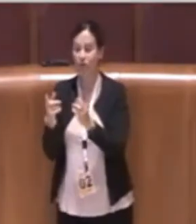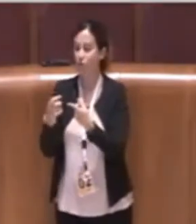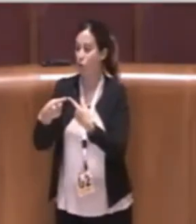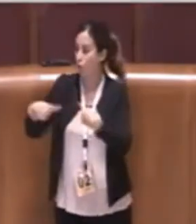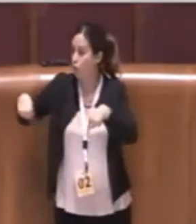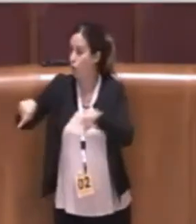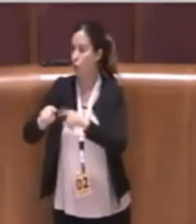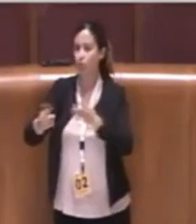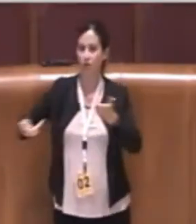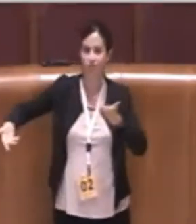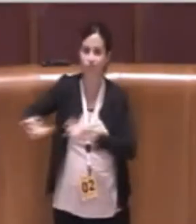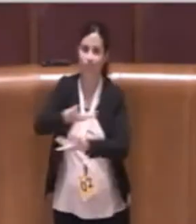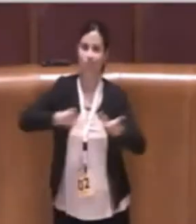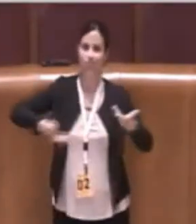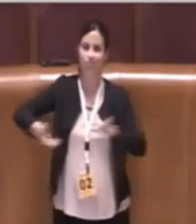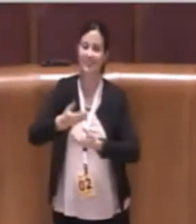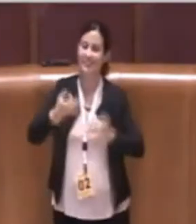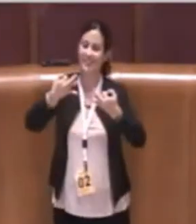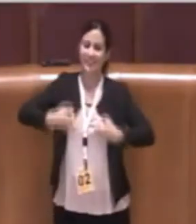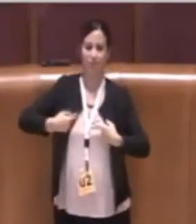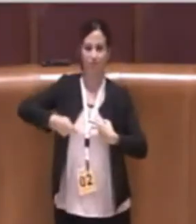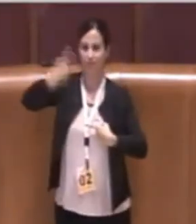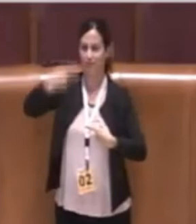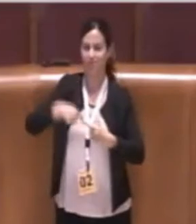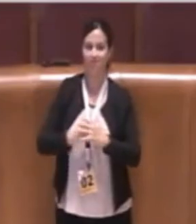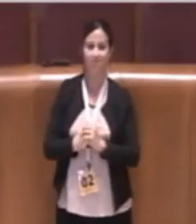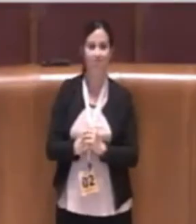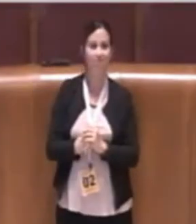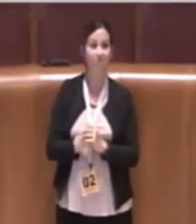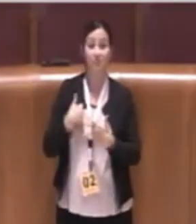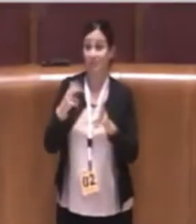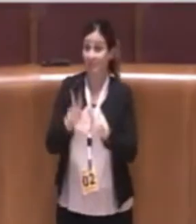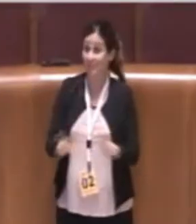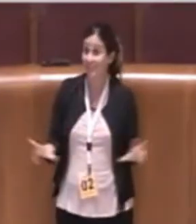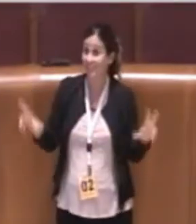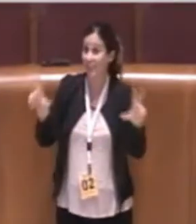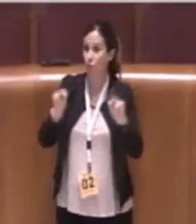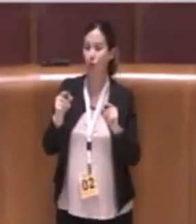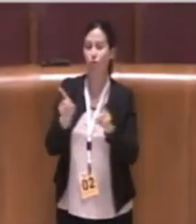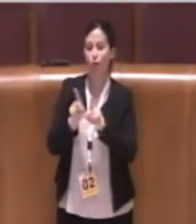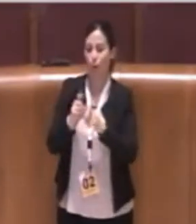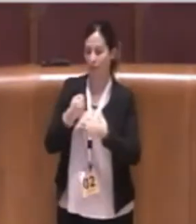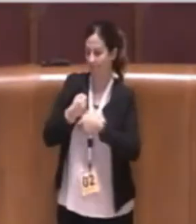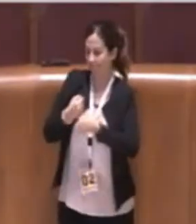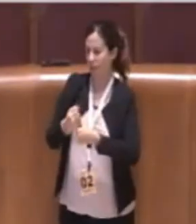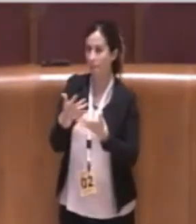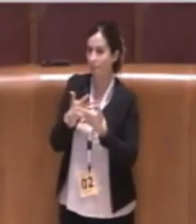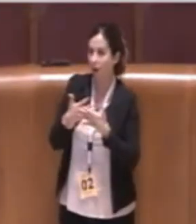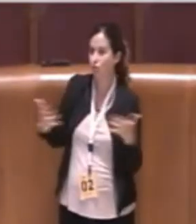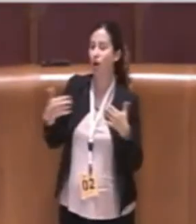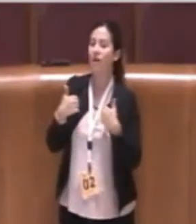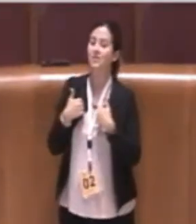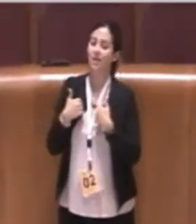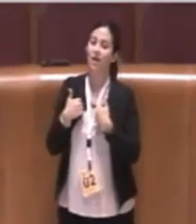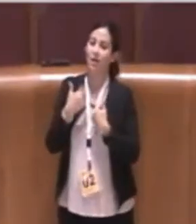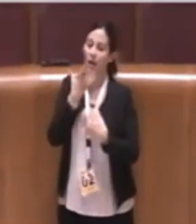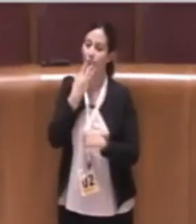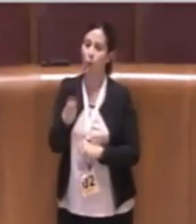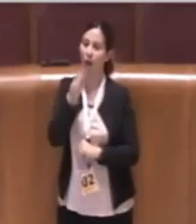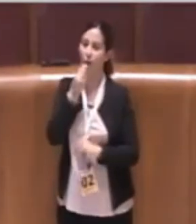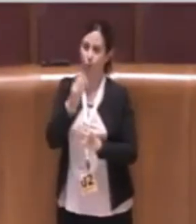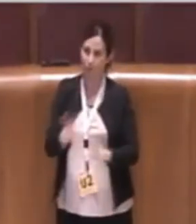quindi gli rinnovo a nome di tutta la maggioranza ancora di nuovo un in bocca al lupo. Ci tengo però a precisare che nei prossimi